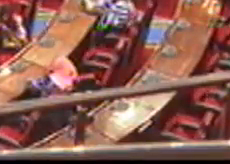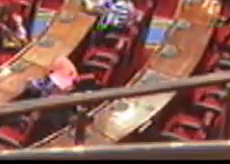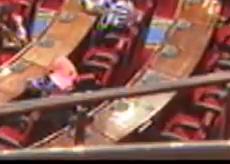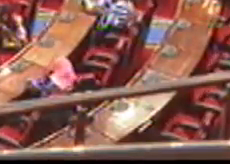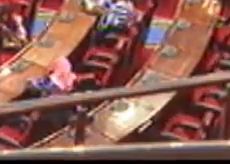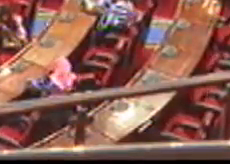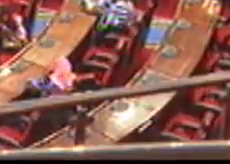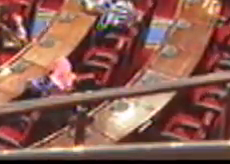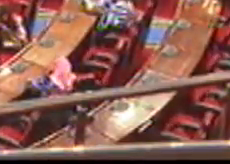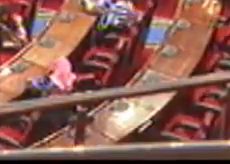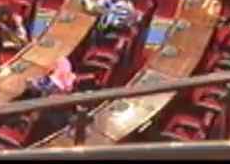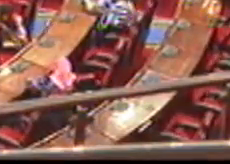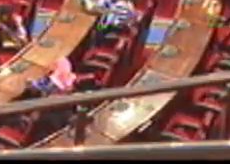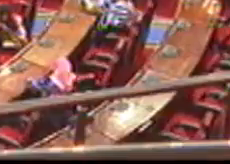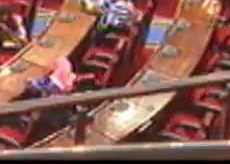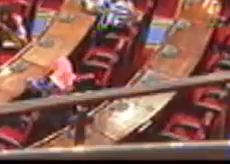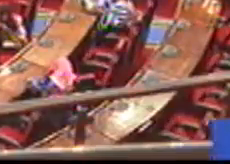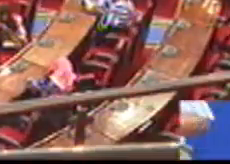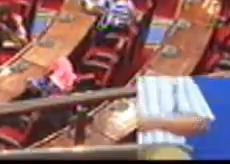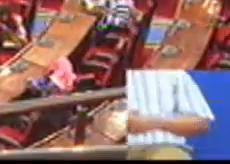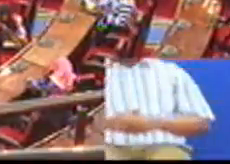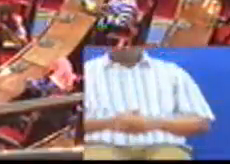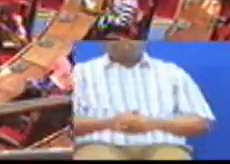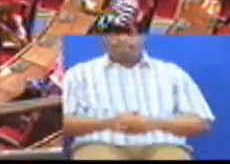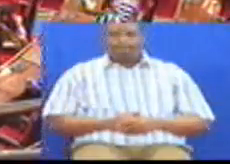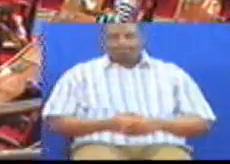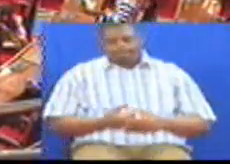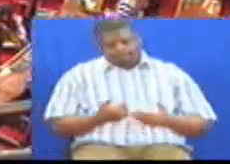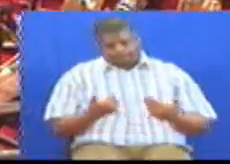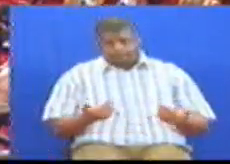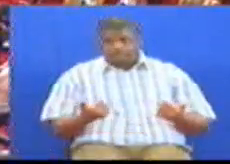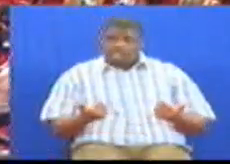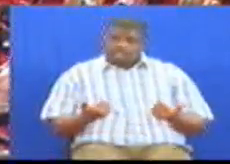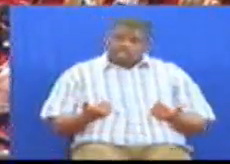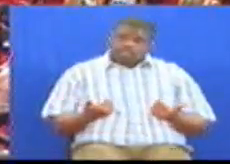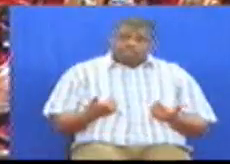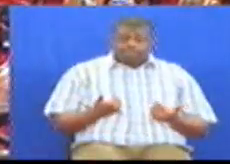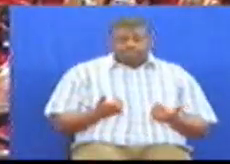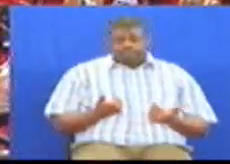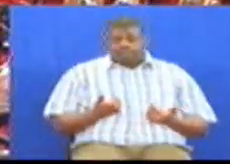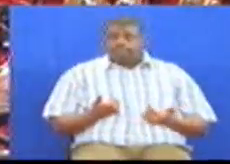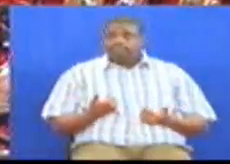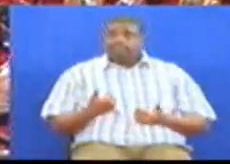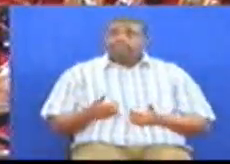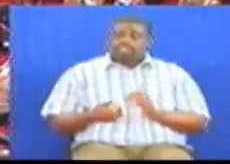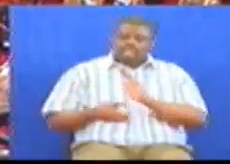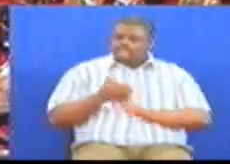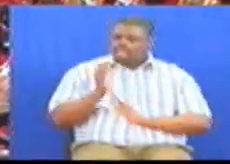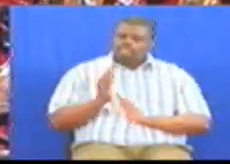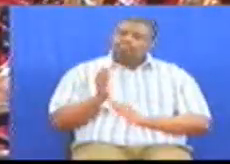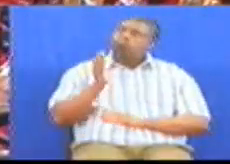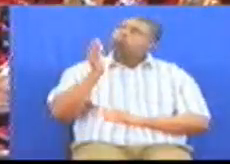Ili nami nichangie hoja iliyopo mezani kwetu. Lakini nianze kwa kumshukuru Mwenyezi Mungu mwingi wa rehema